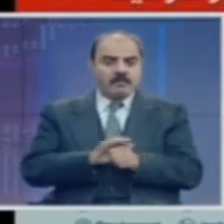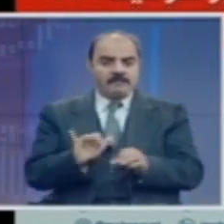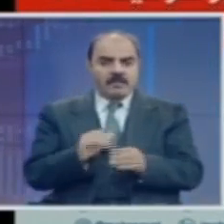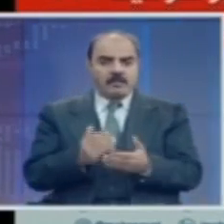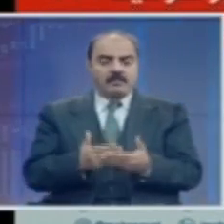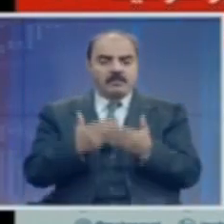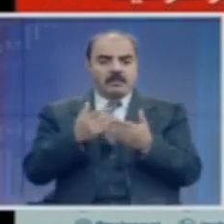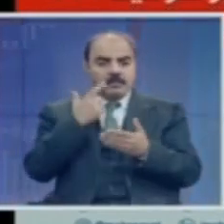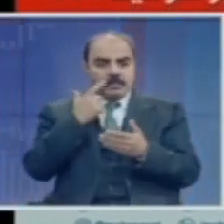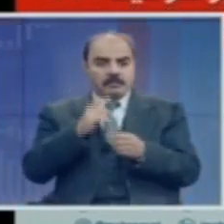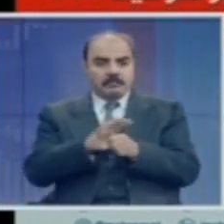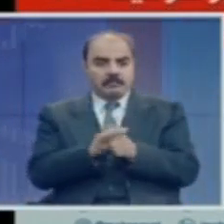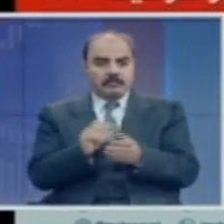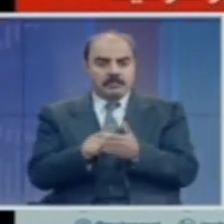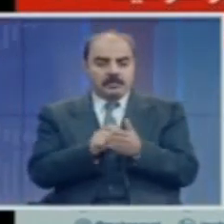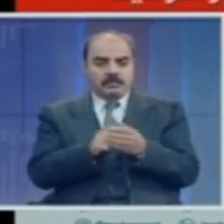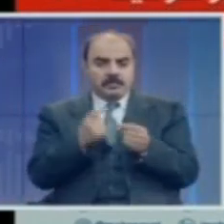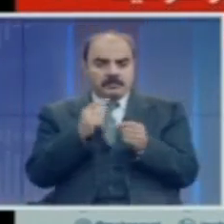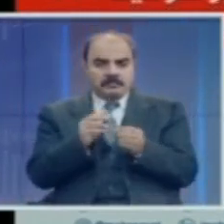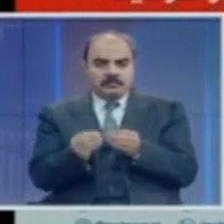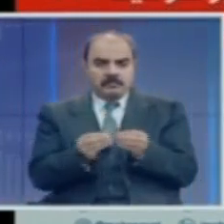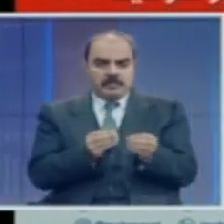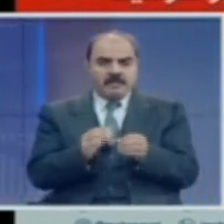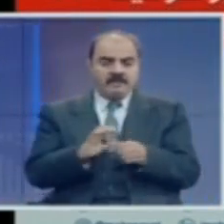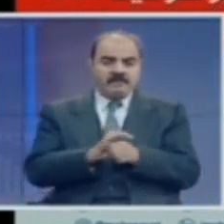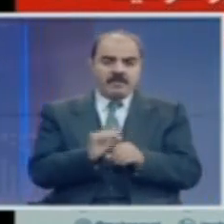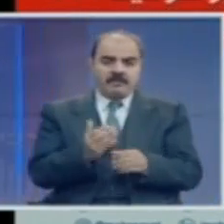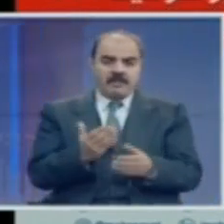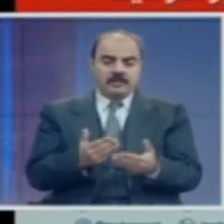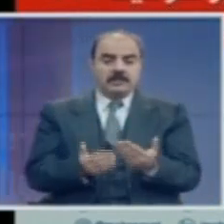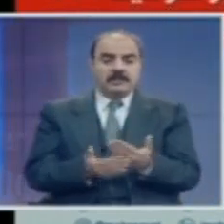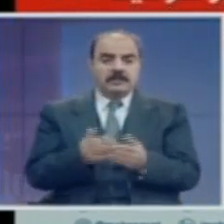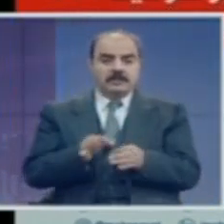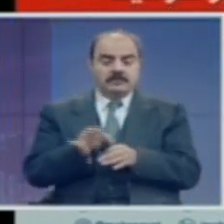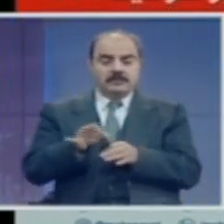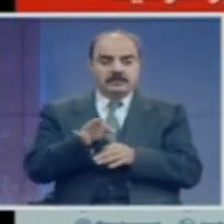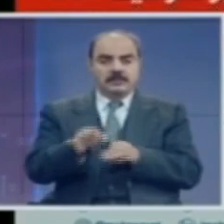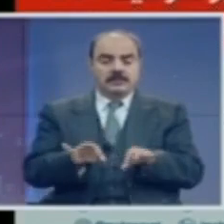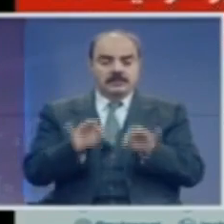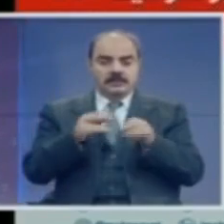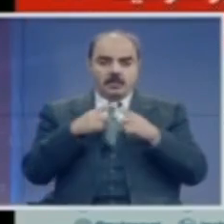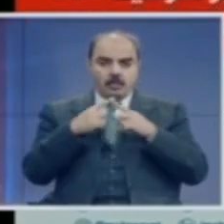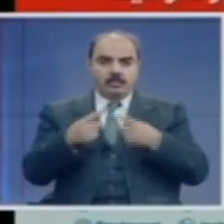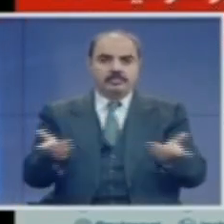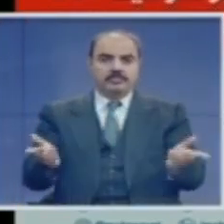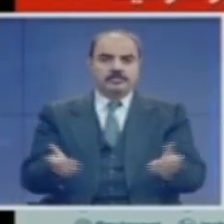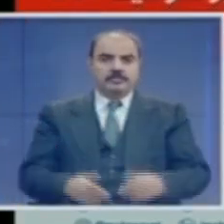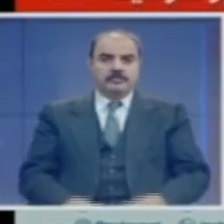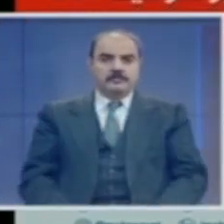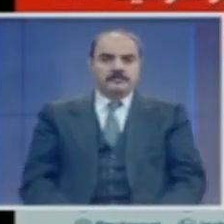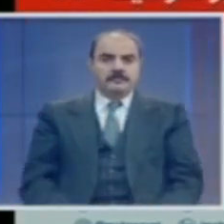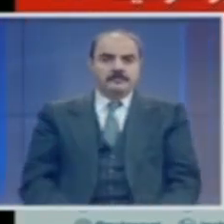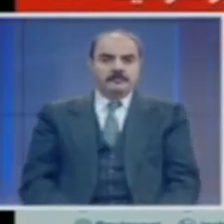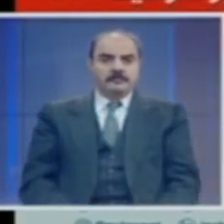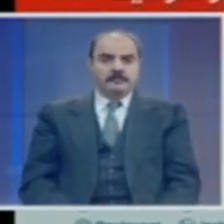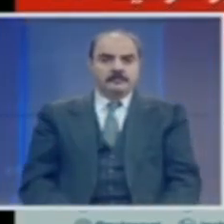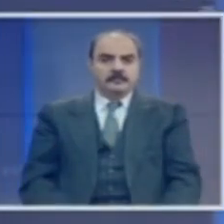كورونا واتخاذ كافة الإجراءات الوقائية اللازمة ضد أي فيروسات أو أمراض معدية.